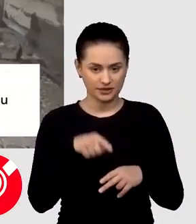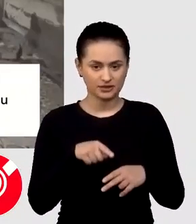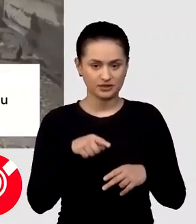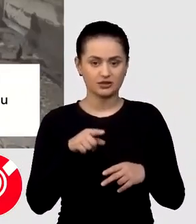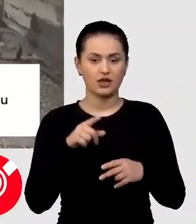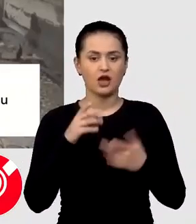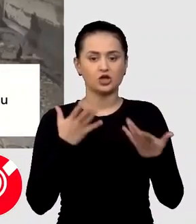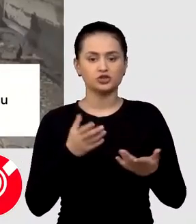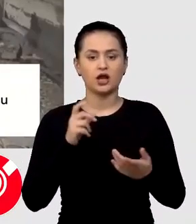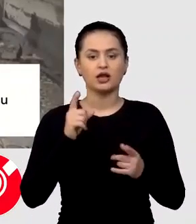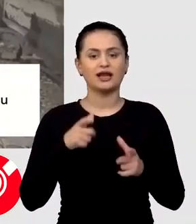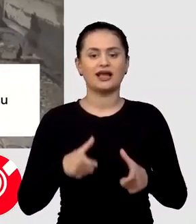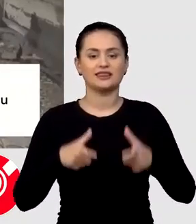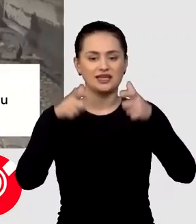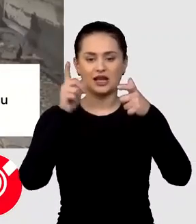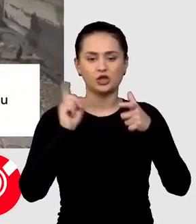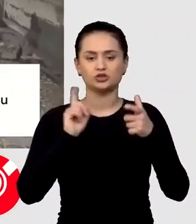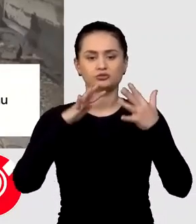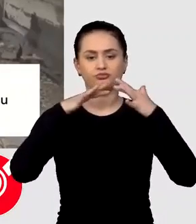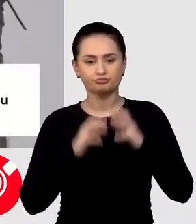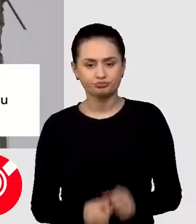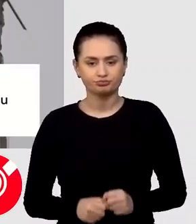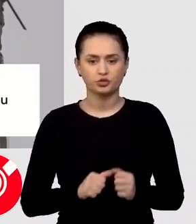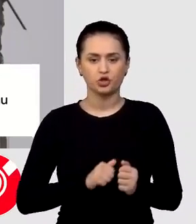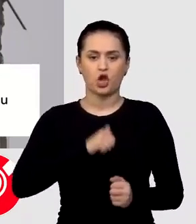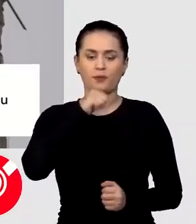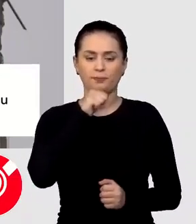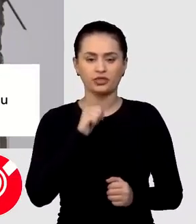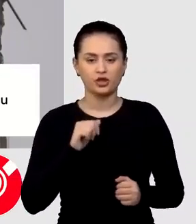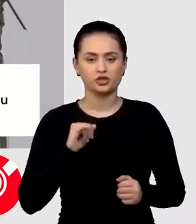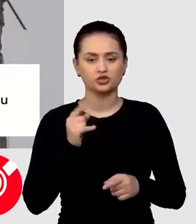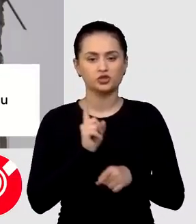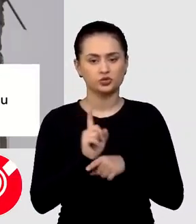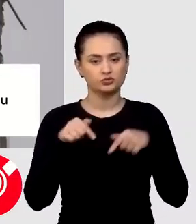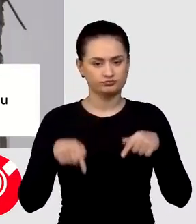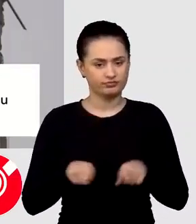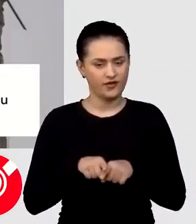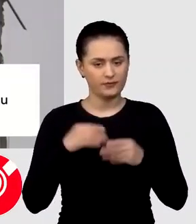елементи, які ще повинні залишитися, щоб будівля повністю не зруйнувалася. Так само і тут.